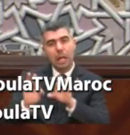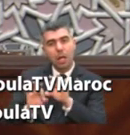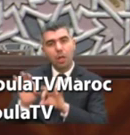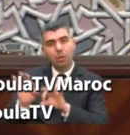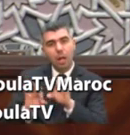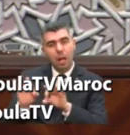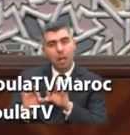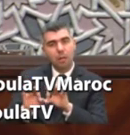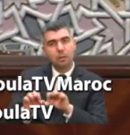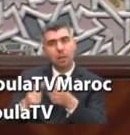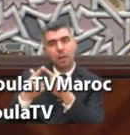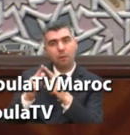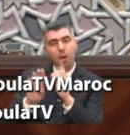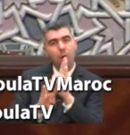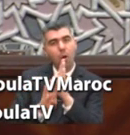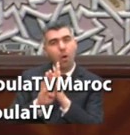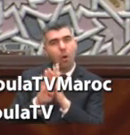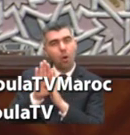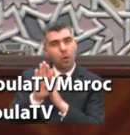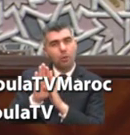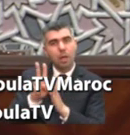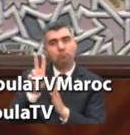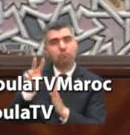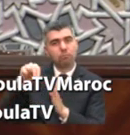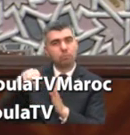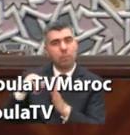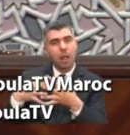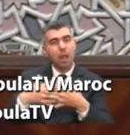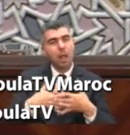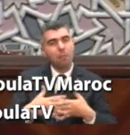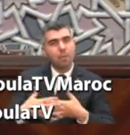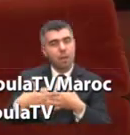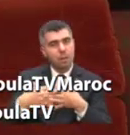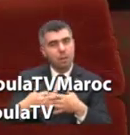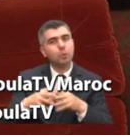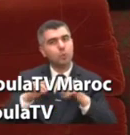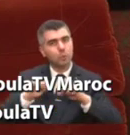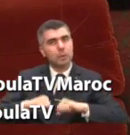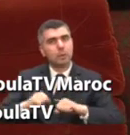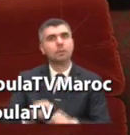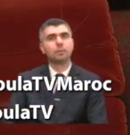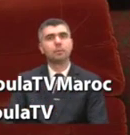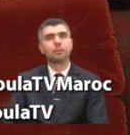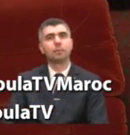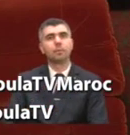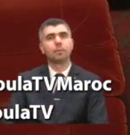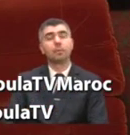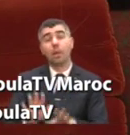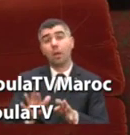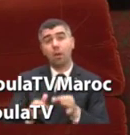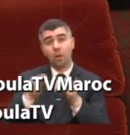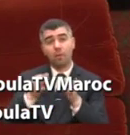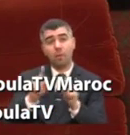التابعة لمجلس حقوق الإنسان التابع بدوره للأمم المتحدة على العموم إيجابية، وفي هذا الصدد أشير أن